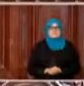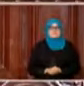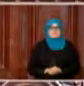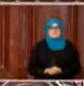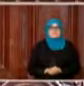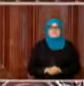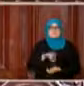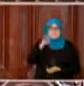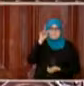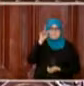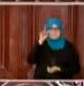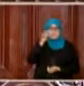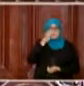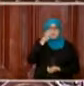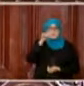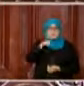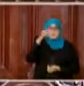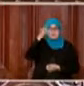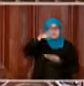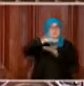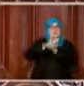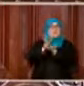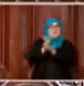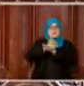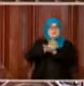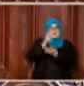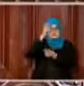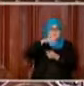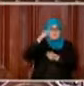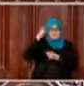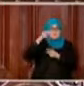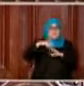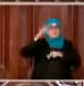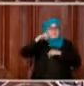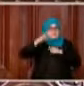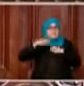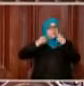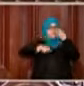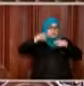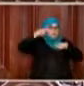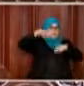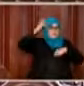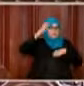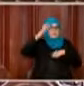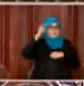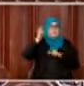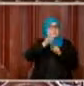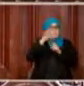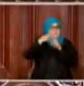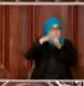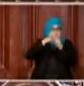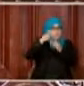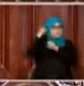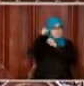بل إن ابتسامة رضيعا في المهد أمانة،